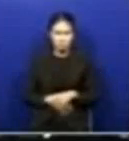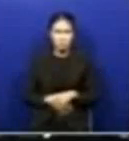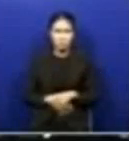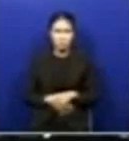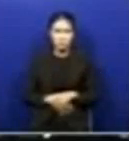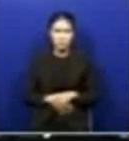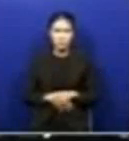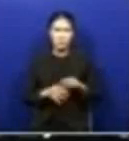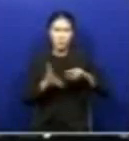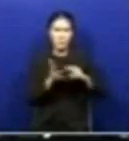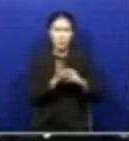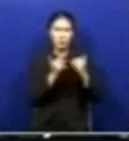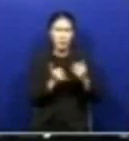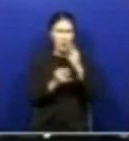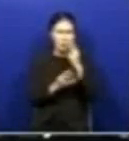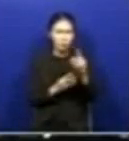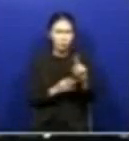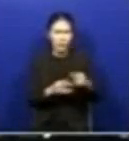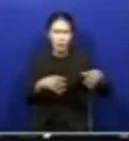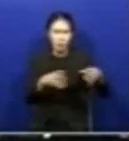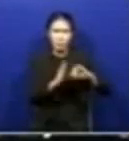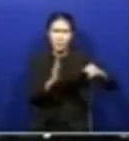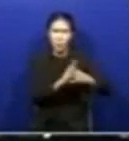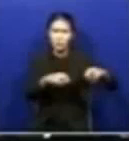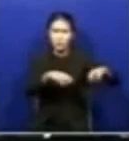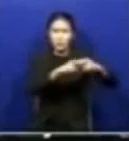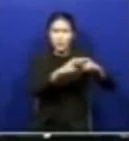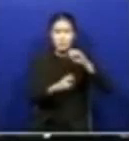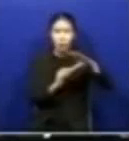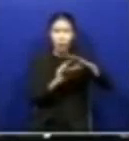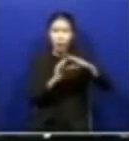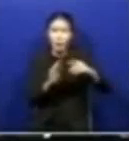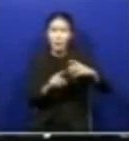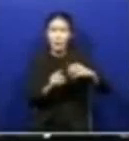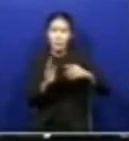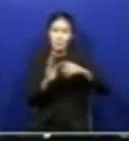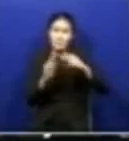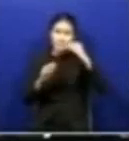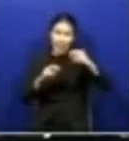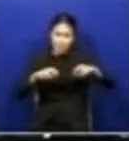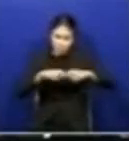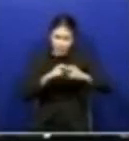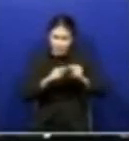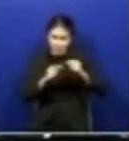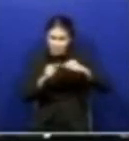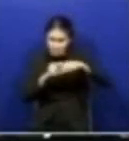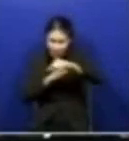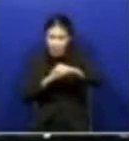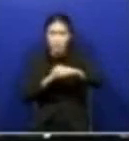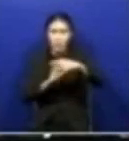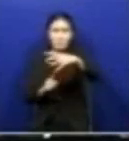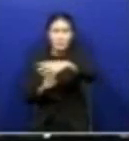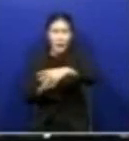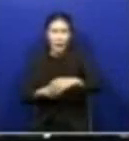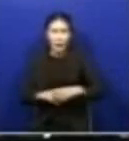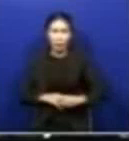ขาไปไม่ได้หรอกครับจากพี่น้องผมสุรินทร์อย่างนี้ให้ไปพัทยาเขาไม่มีเวลาหรอกครับเขาต้องทำมากินแล้วผมก็เชื่อบ้านท่านประธาน